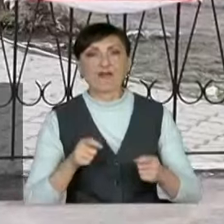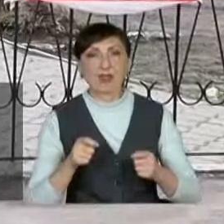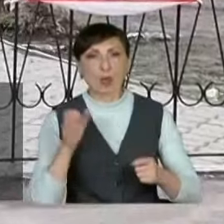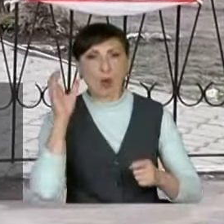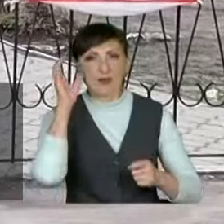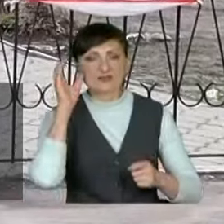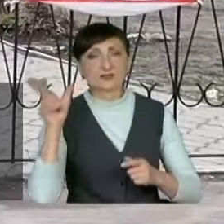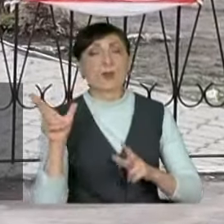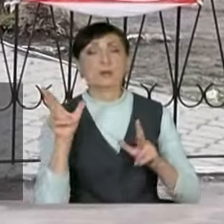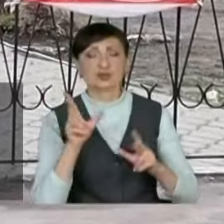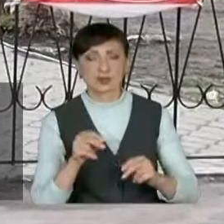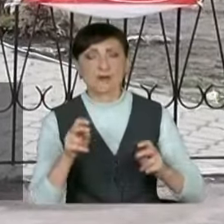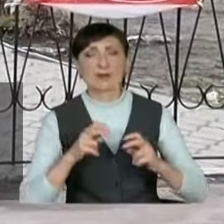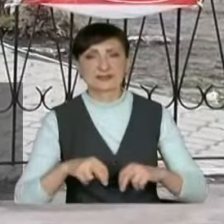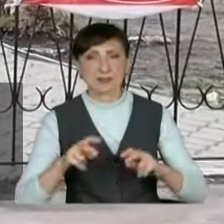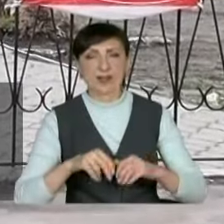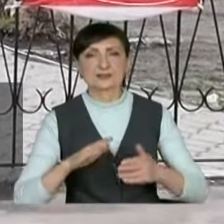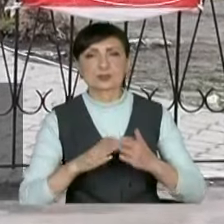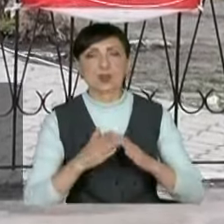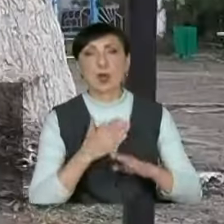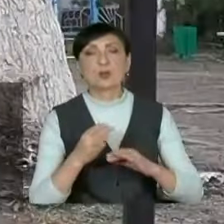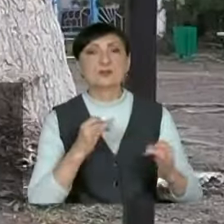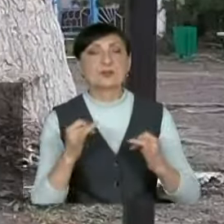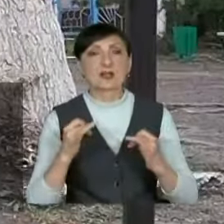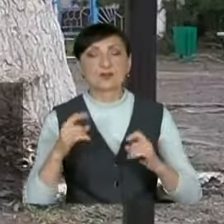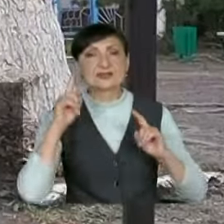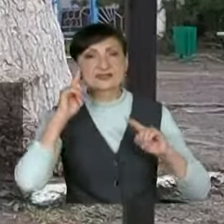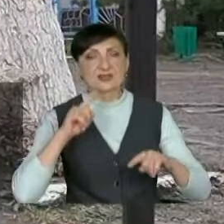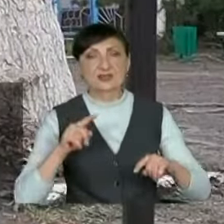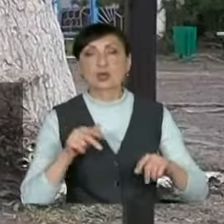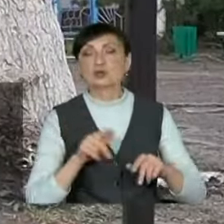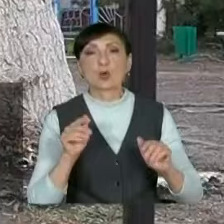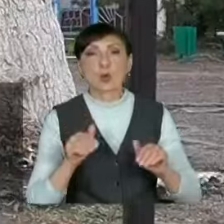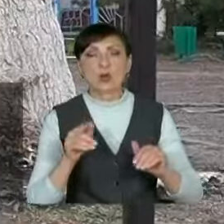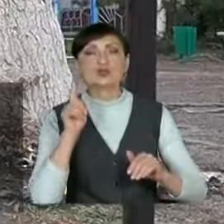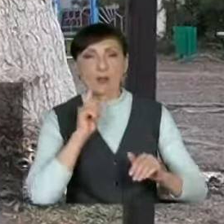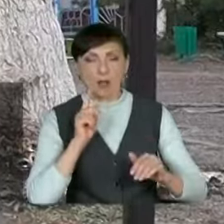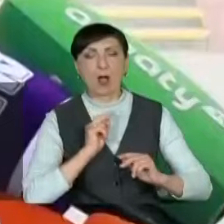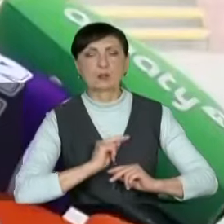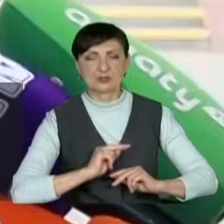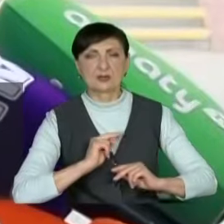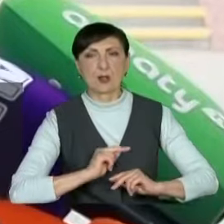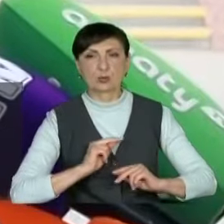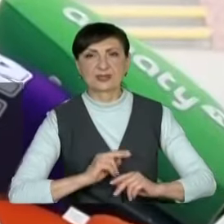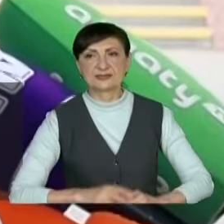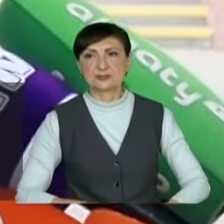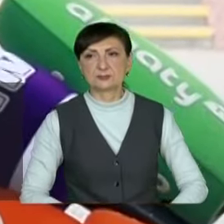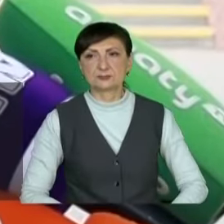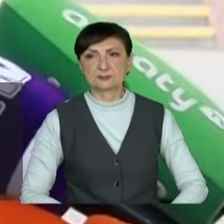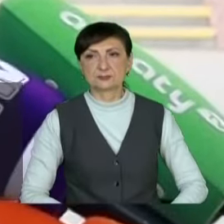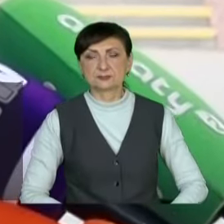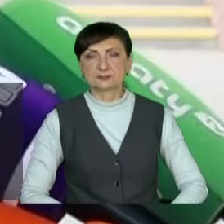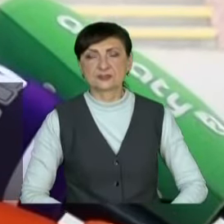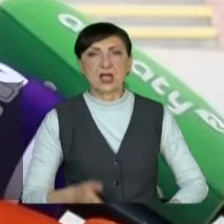Там обещали разобраться в ситуации. После переговоров стало известно, что учебное заведение пока будет работать. Между учредителем